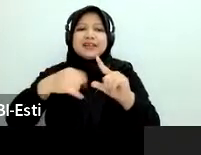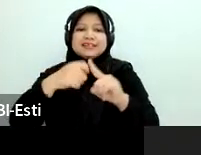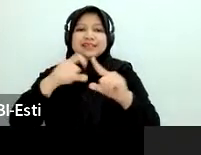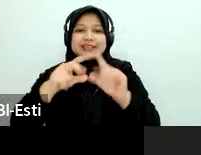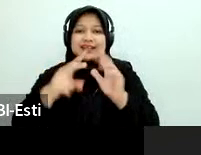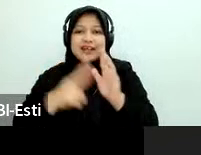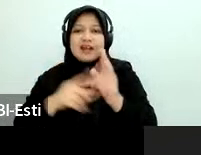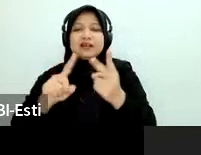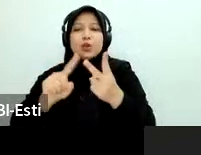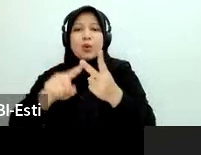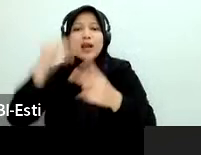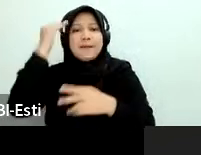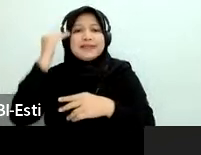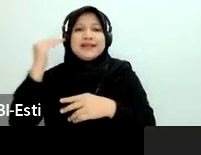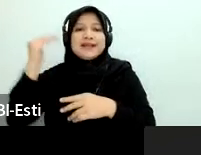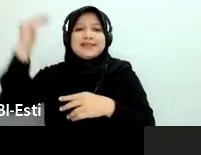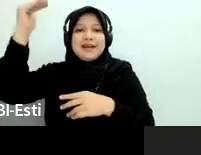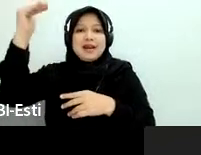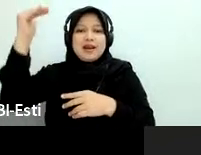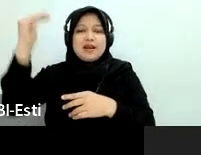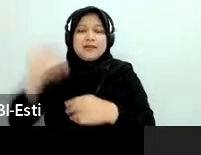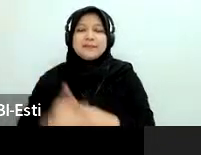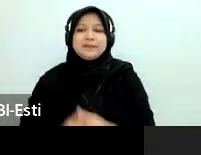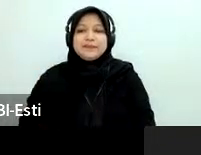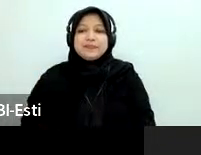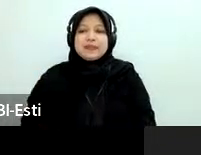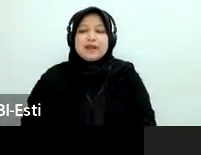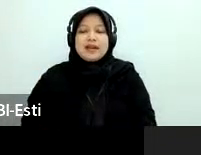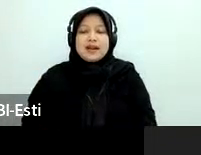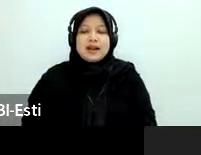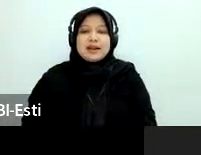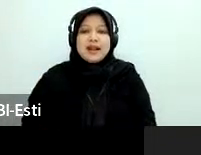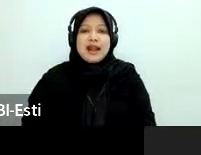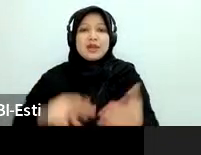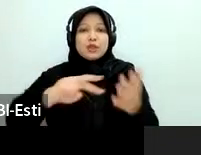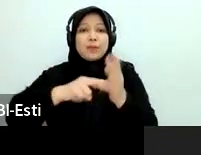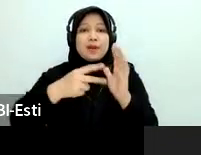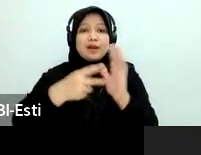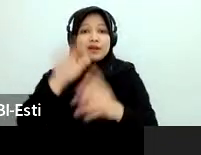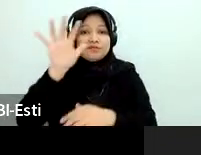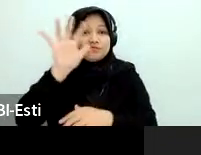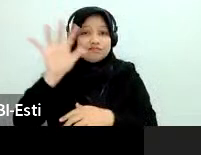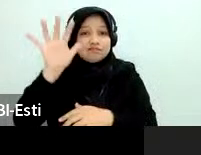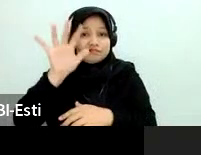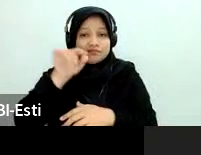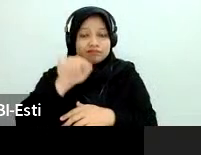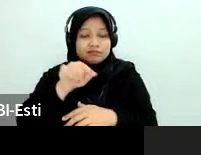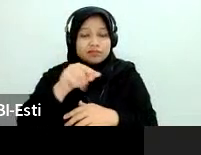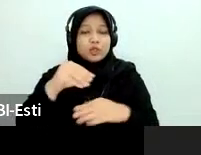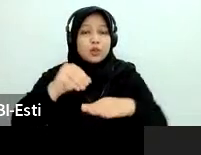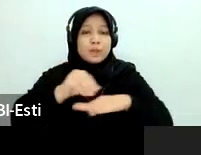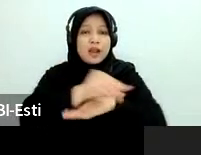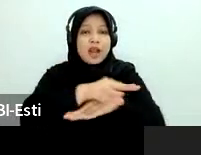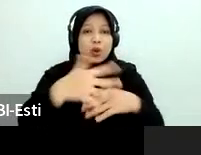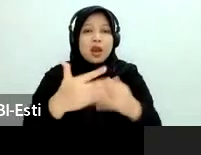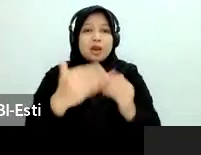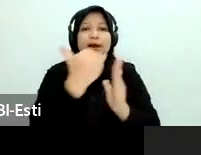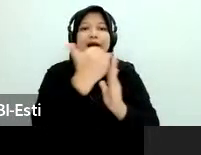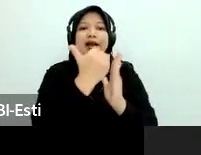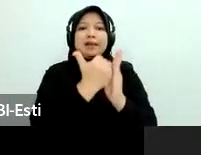kita dan bayangan makna ini meletakkan kebijakan pada posisi amyang